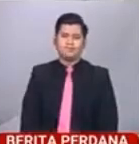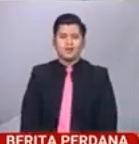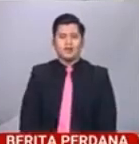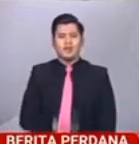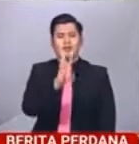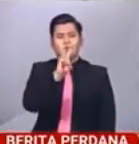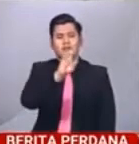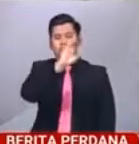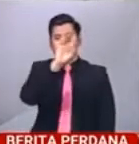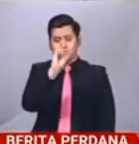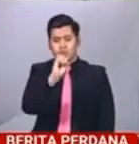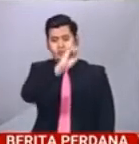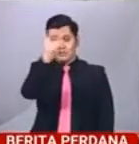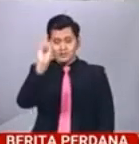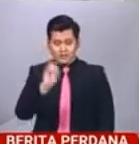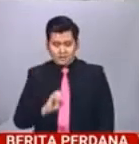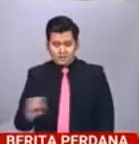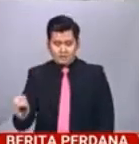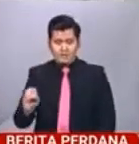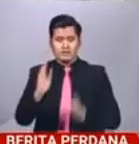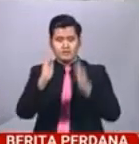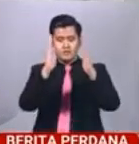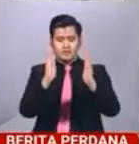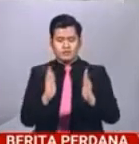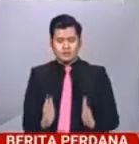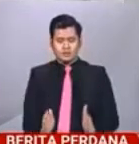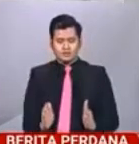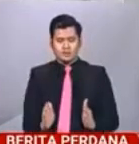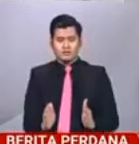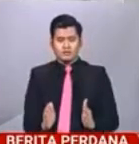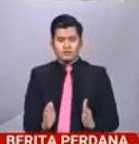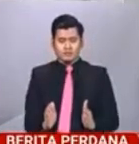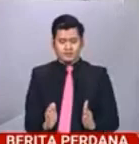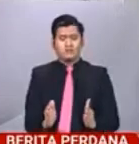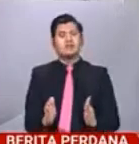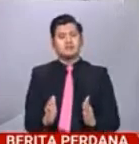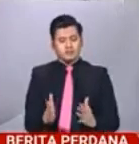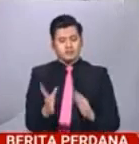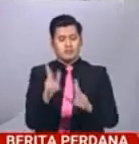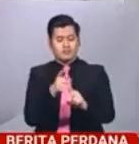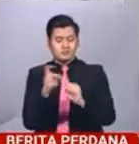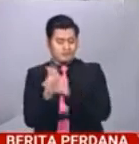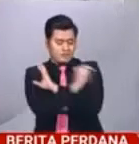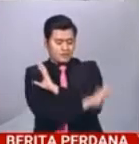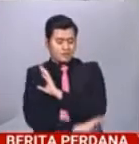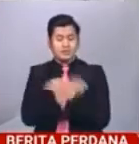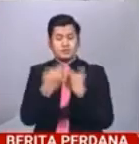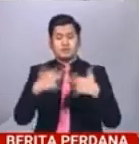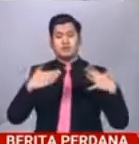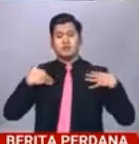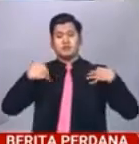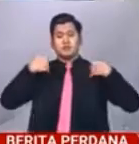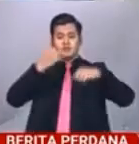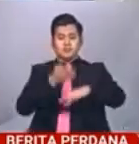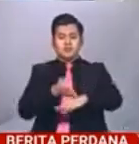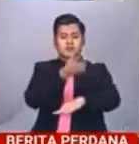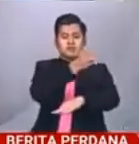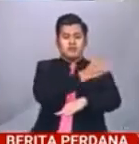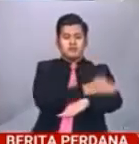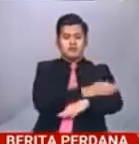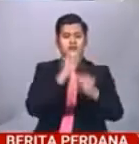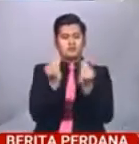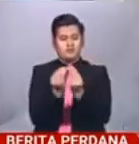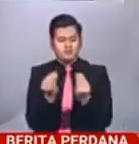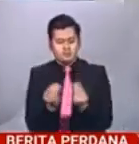Lebih 60% daripada jumlah pesakit COVID-19 di Negeri Sembilan telah sembuh daripada jangkitan setakat ini. Peningkatan statistik pesakit